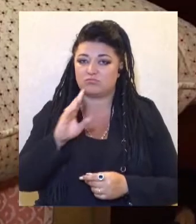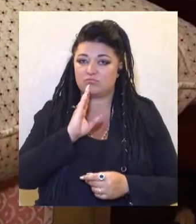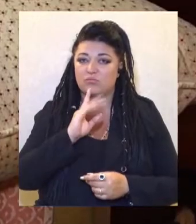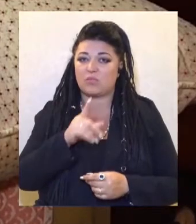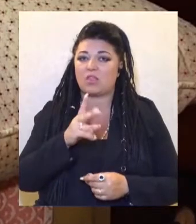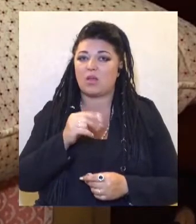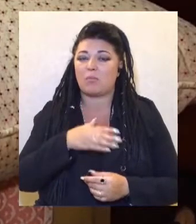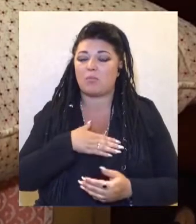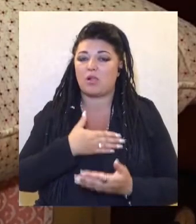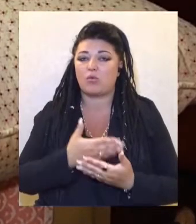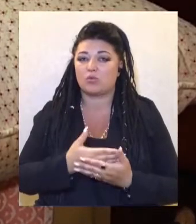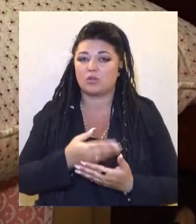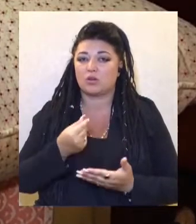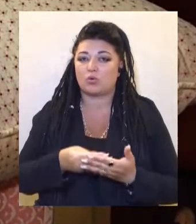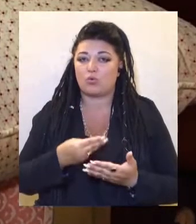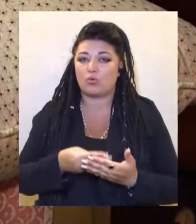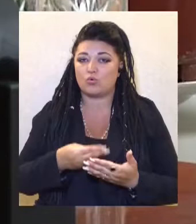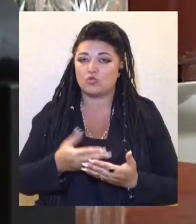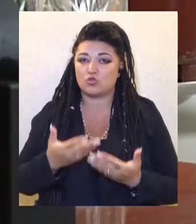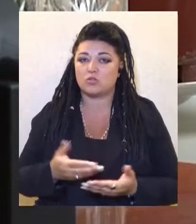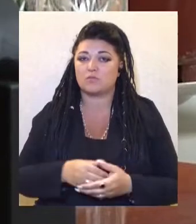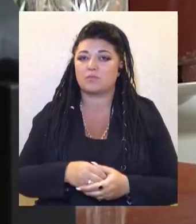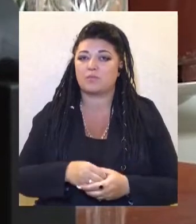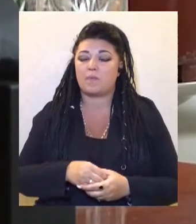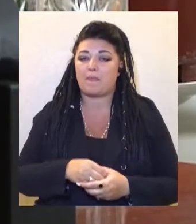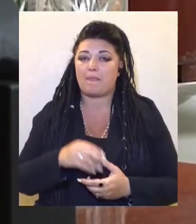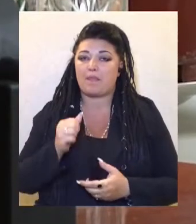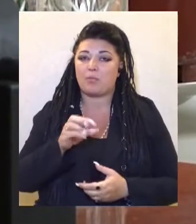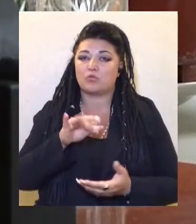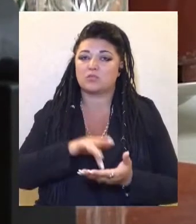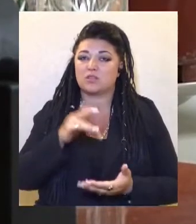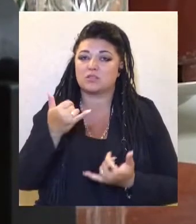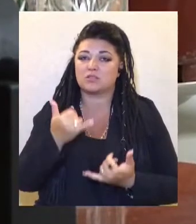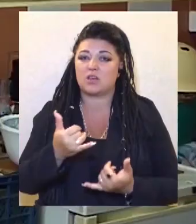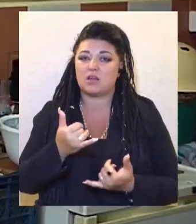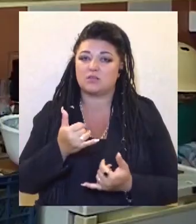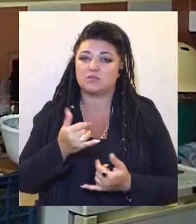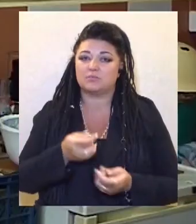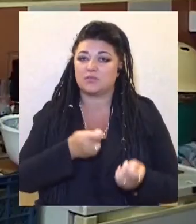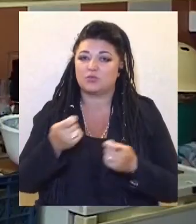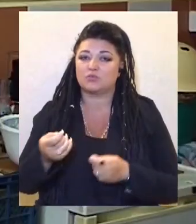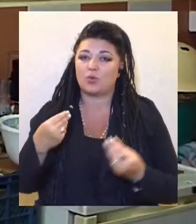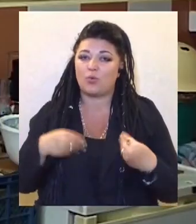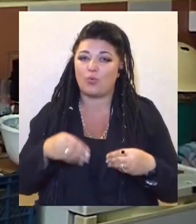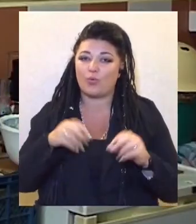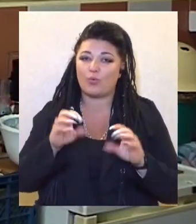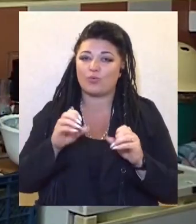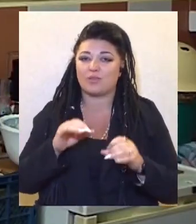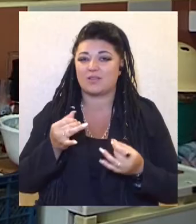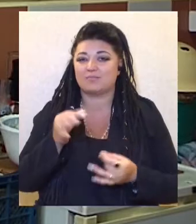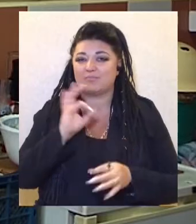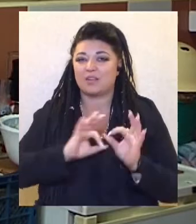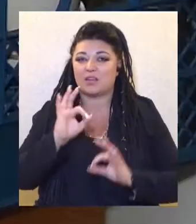В пункт обігріву на Куликовому полі або центри зараз просять приносити одяг, бинти та медикаменти.